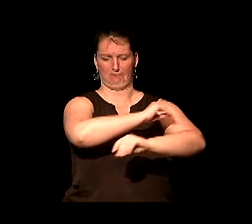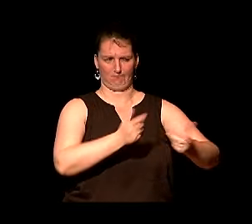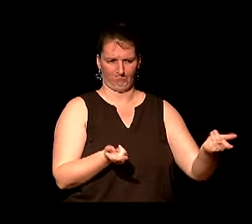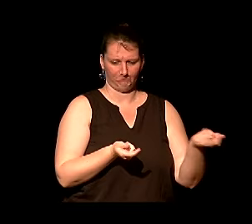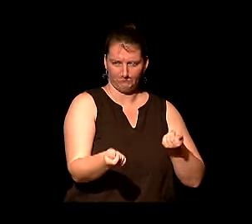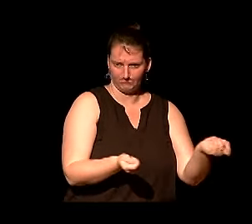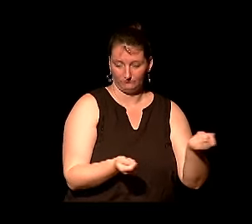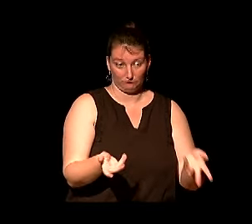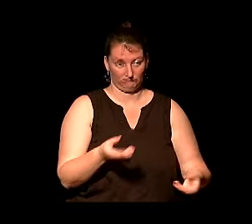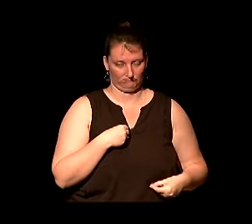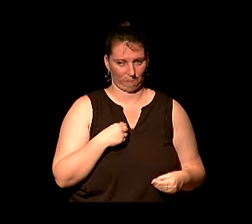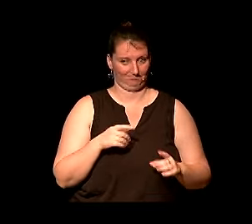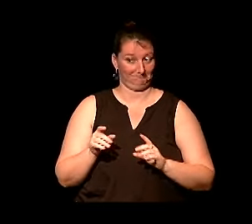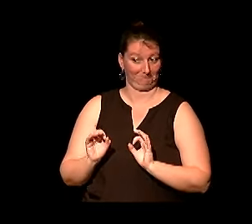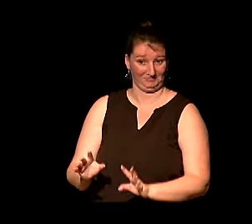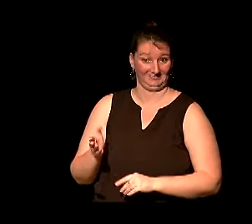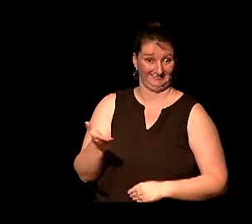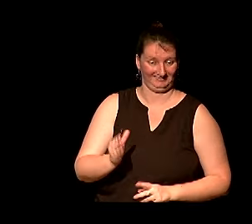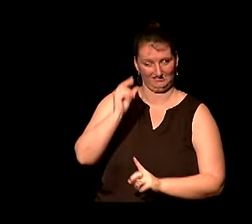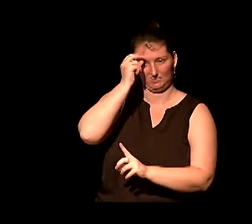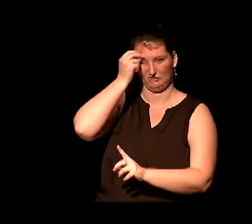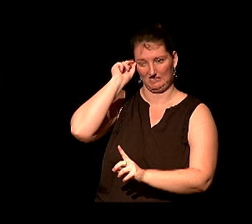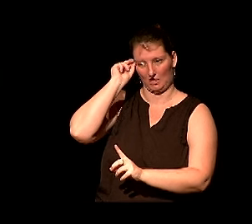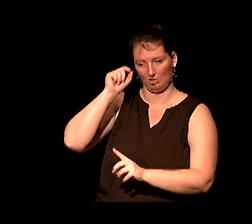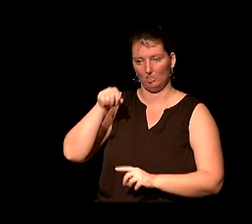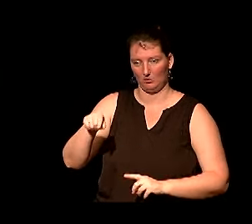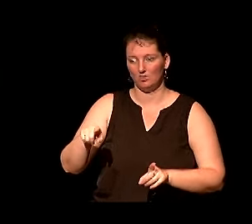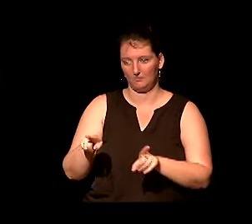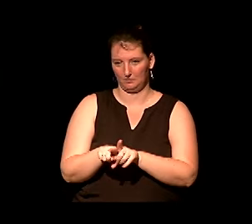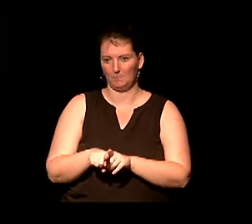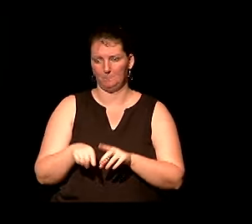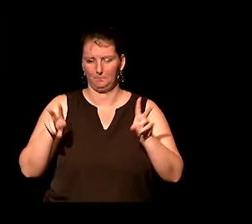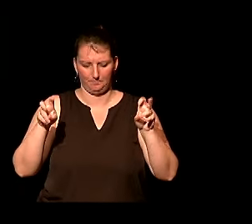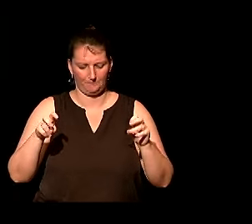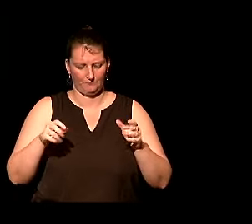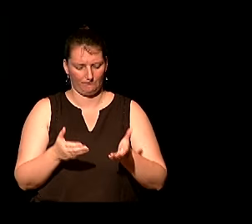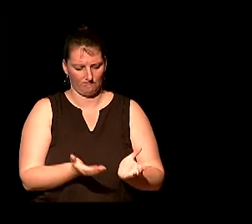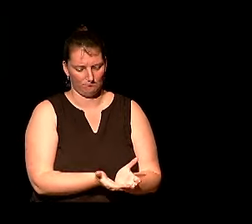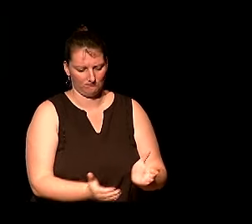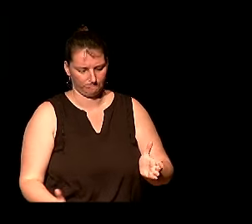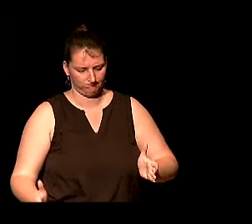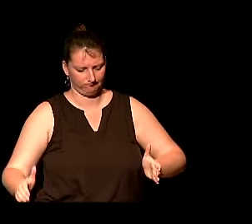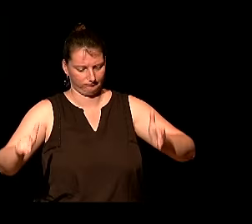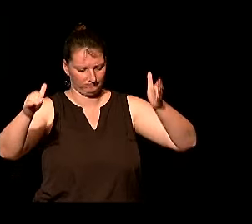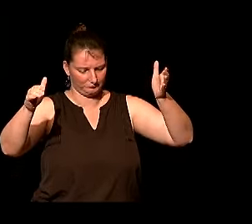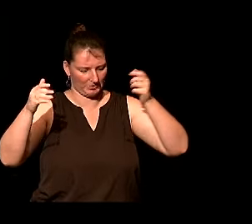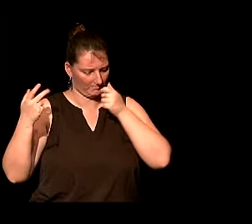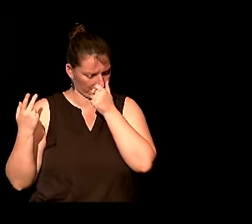la fascination de Cézanne pour, je pense notamment à la carrière de Bibémus par exemple, où c'est cette